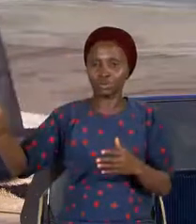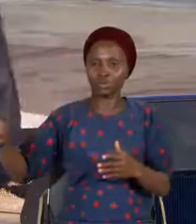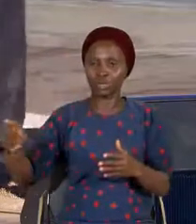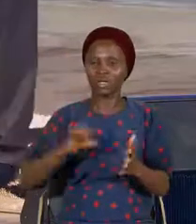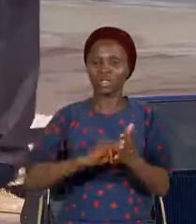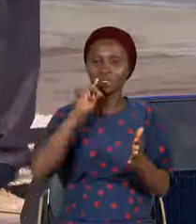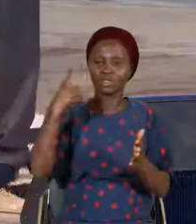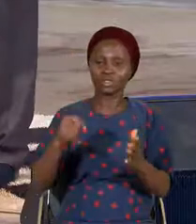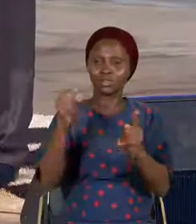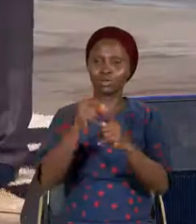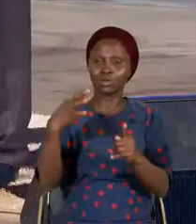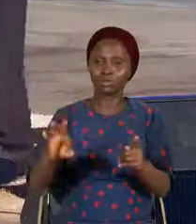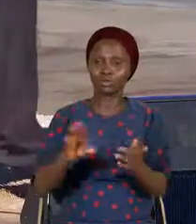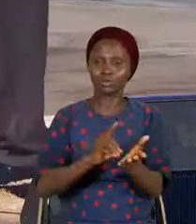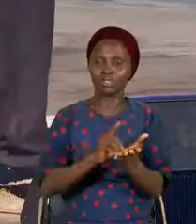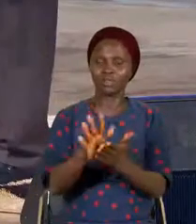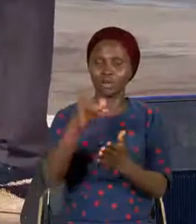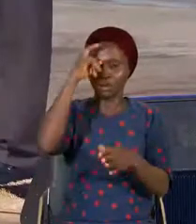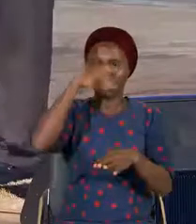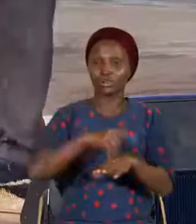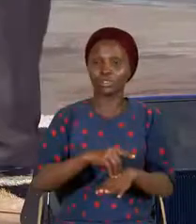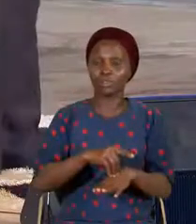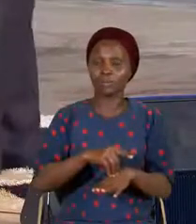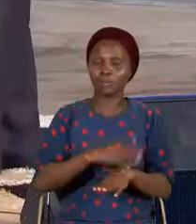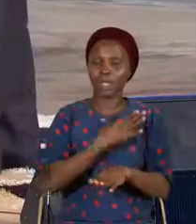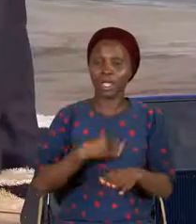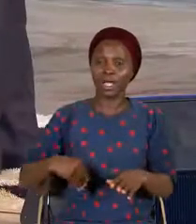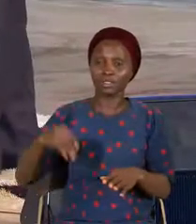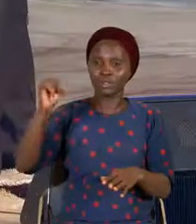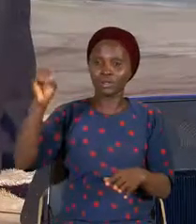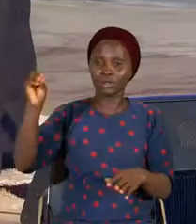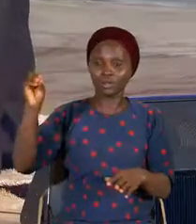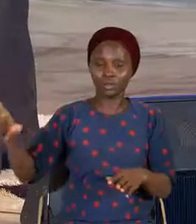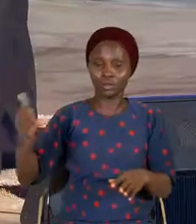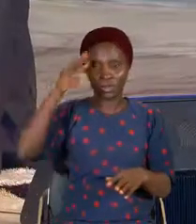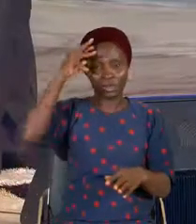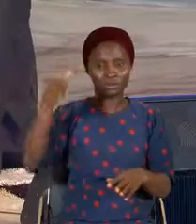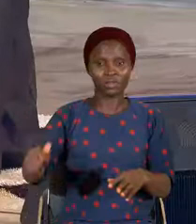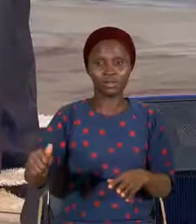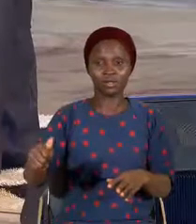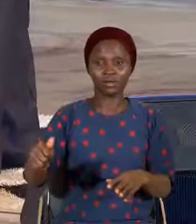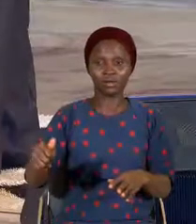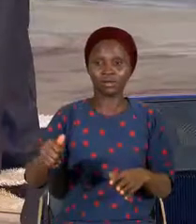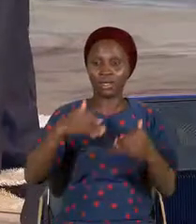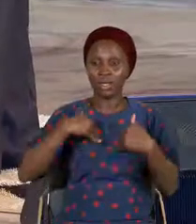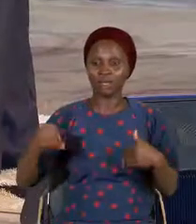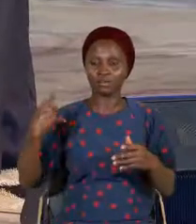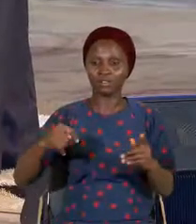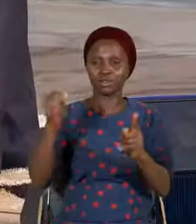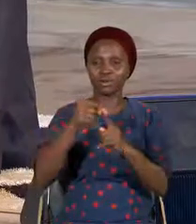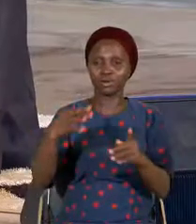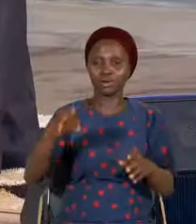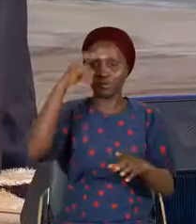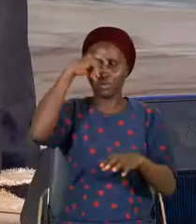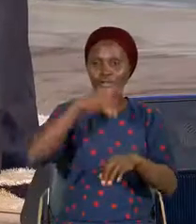parole de la sagesse divine. Alors Salomon lui-même, ayant eu la